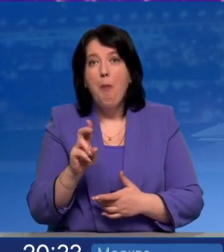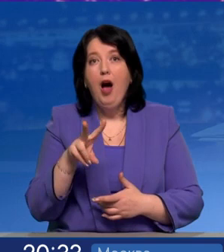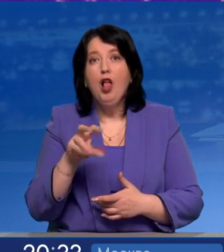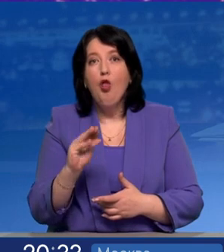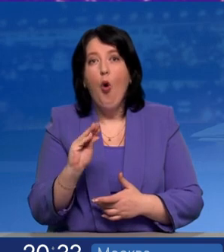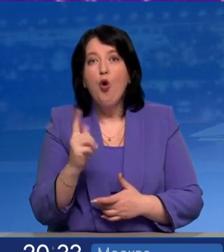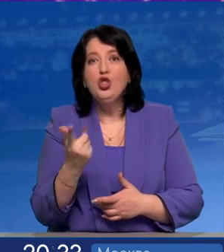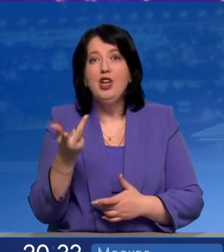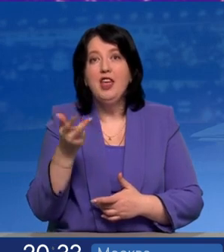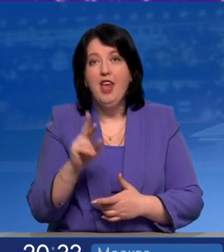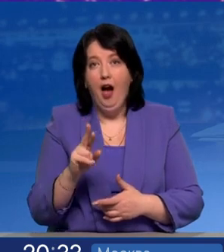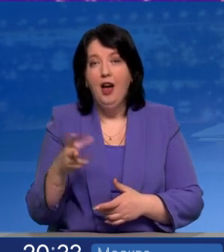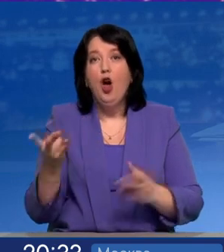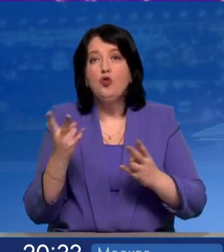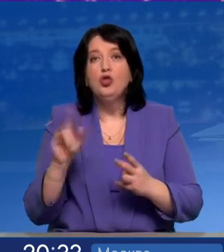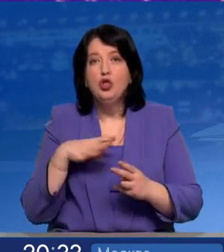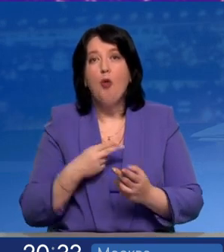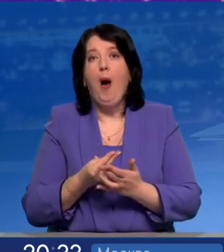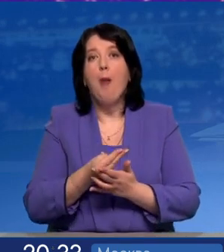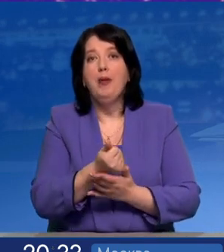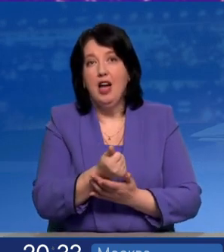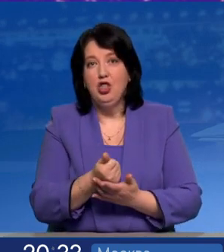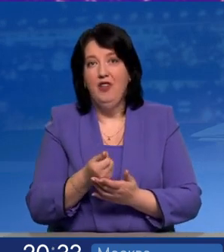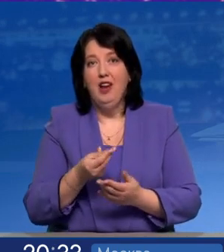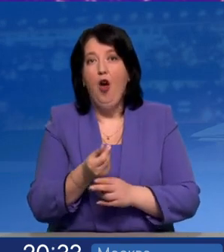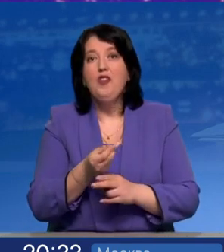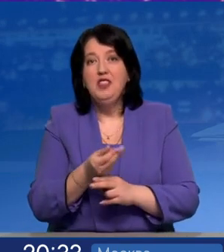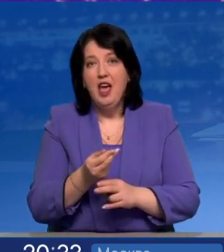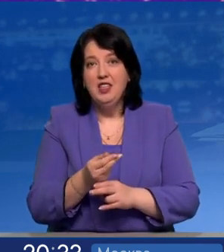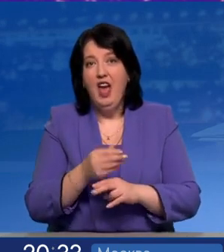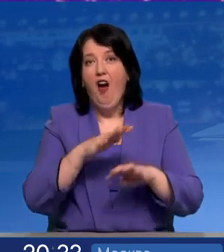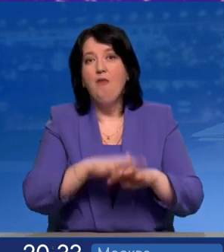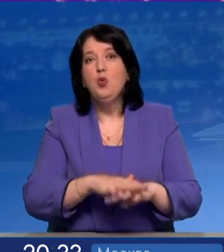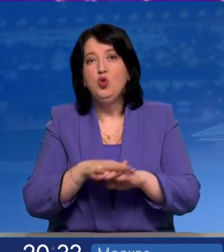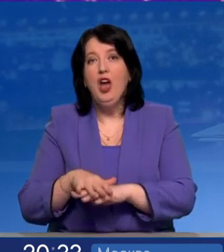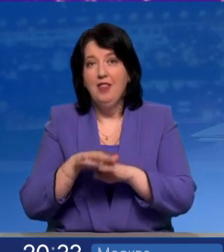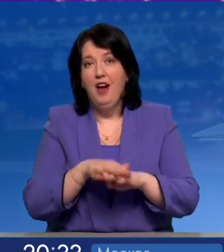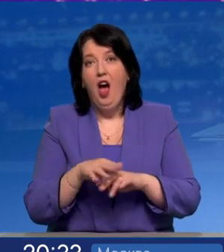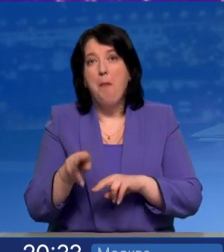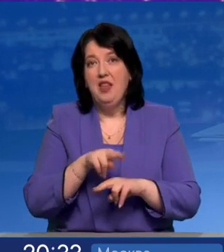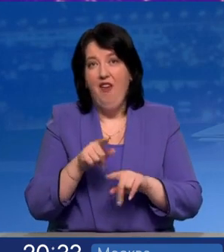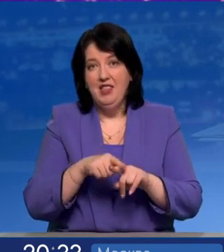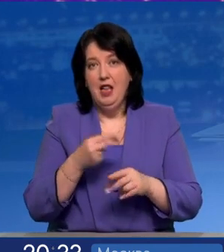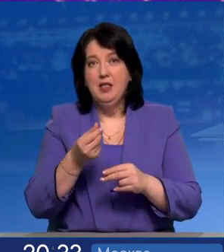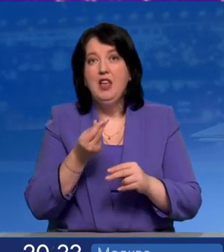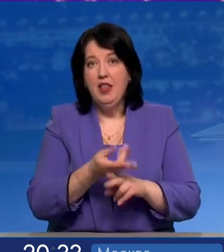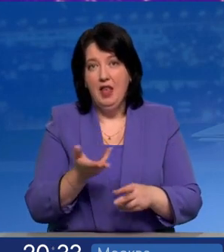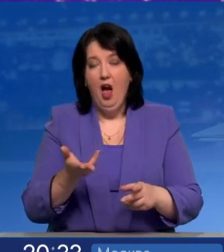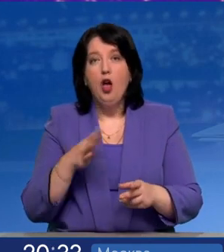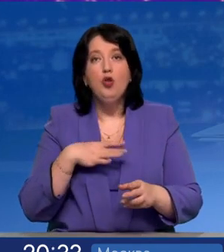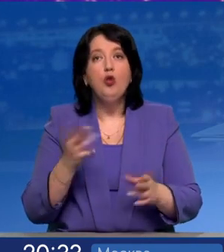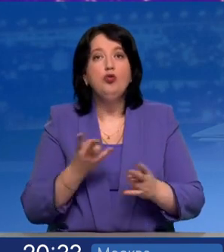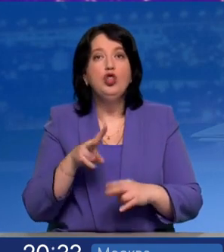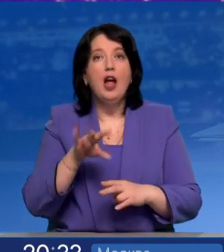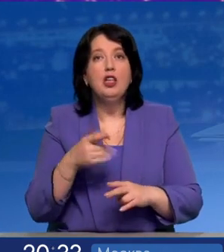они платили деньги в бюджет, а вот вопрос, нам надо, чтобы бюджет России пополнялся, ну, извините, благодаря примитиву и дуре. Давайте